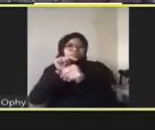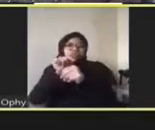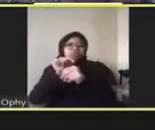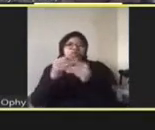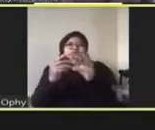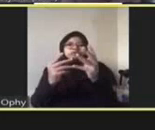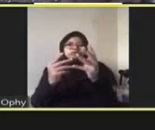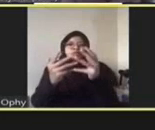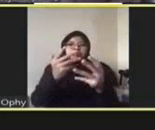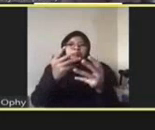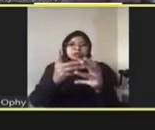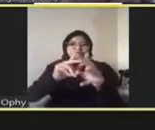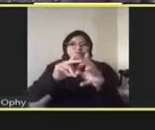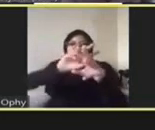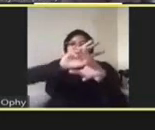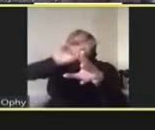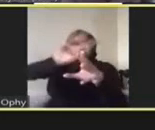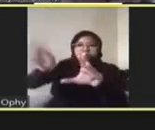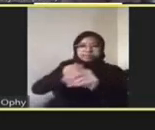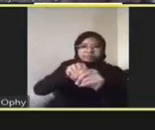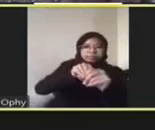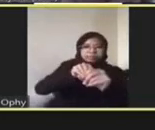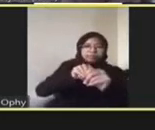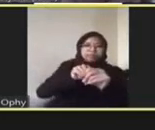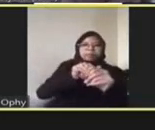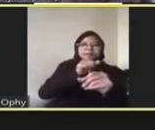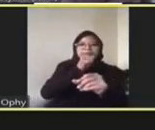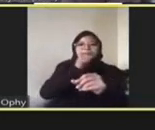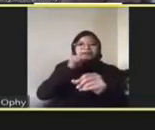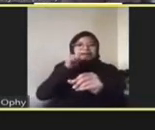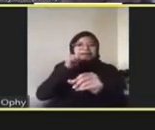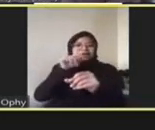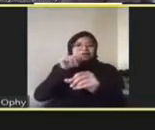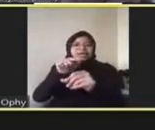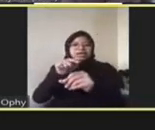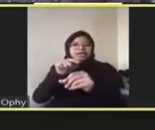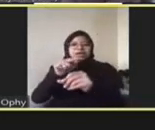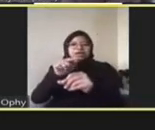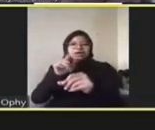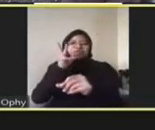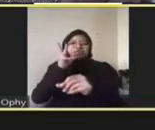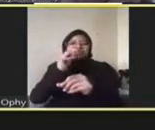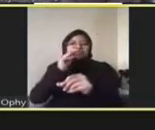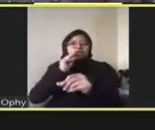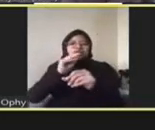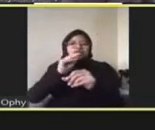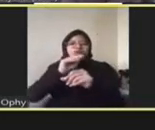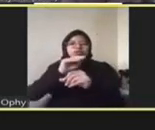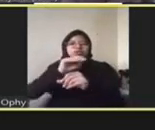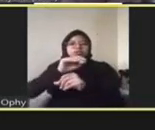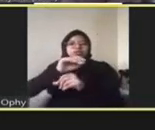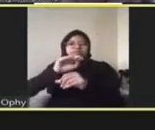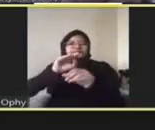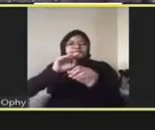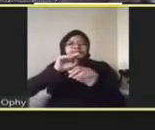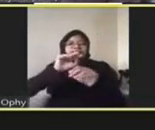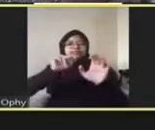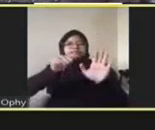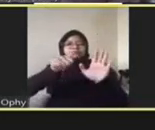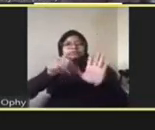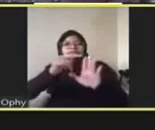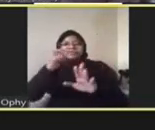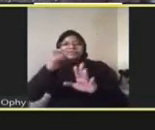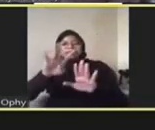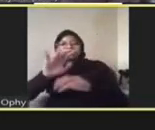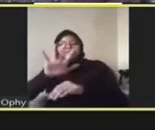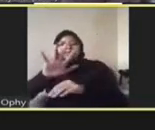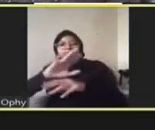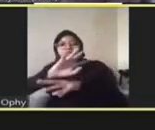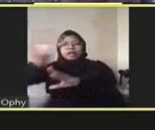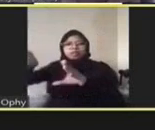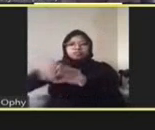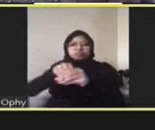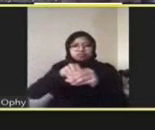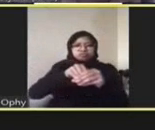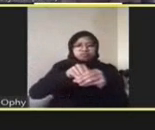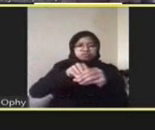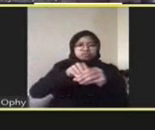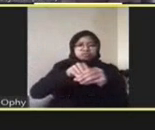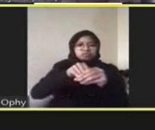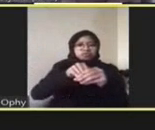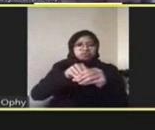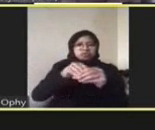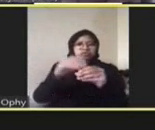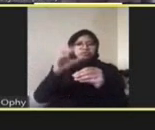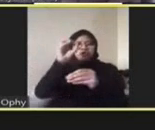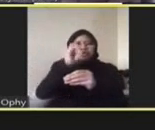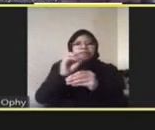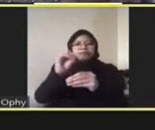kalau digabung nih dua yang merah itu adalah usia 36 sampai 45 itu tertinggi, tapi kalau digabung dengan yang